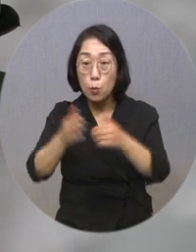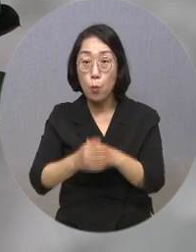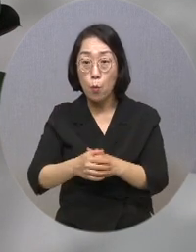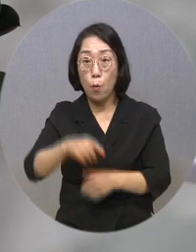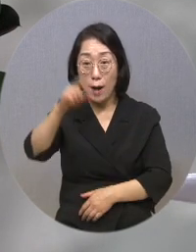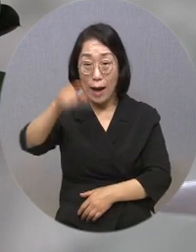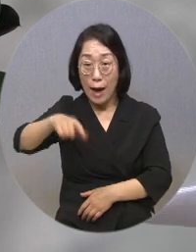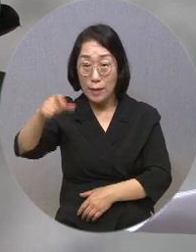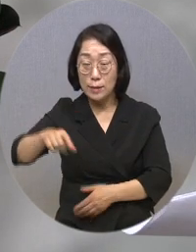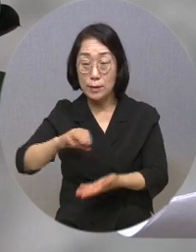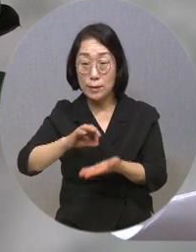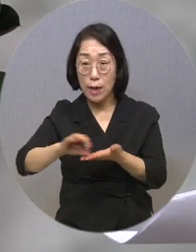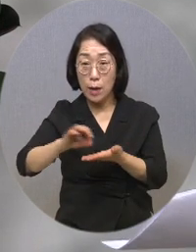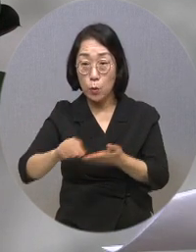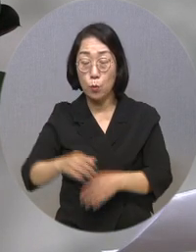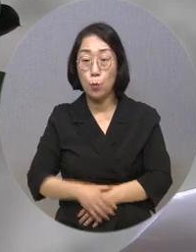해보니까